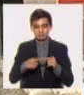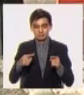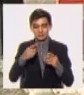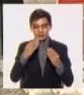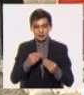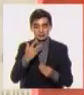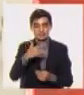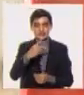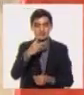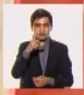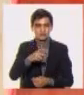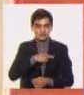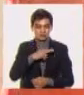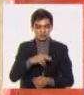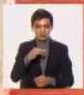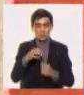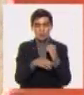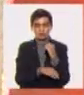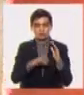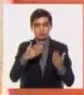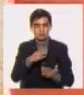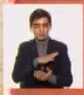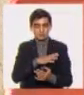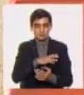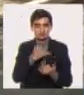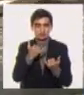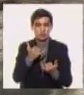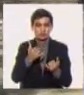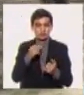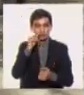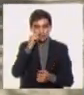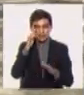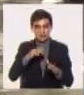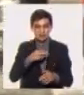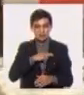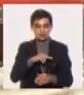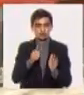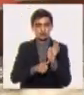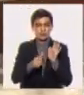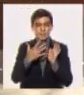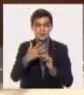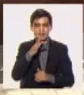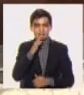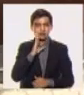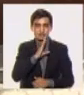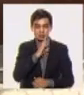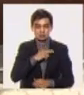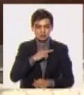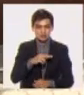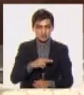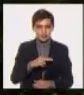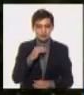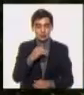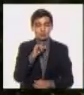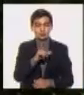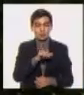скончались 32 человека. Последний летальный случай произошел сегодня в Шымкенте. Умерла 65-летняя женщина. У